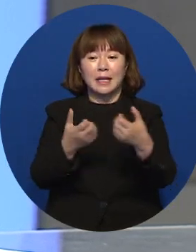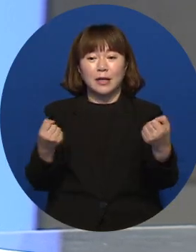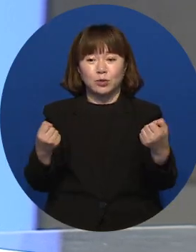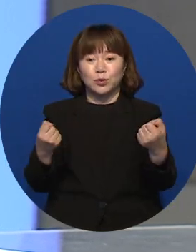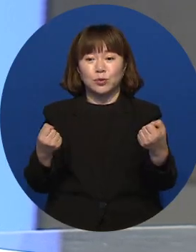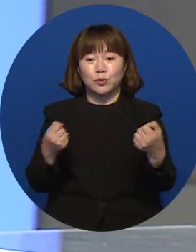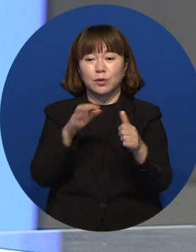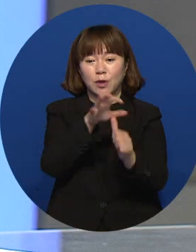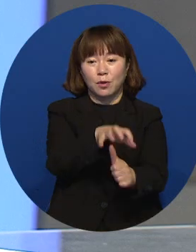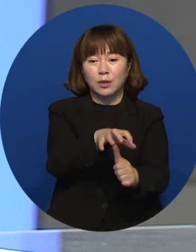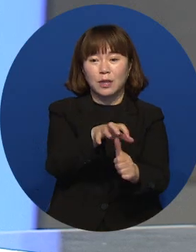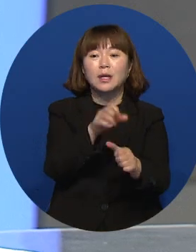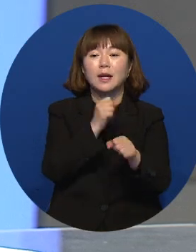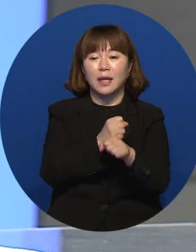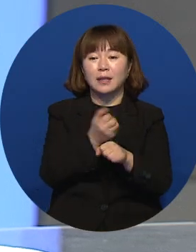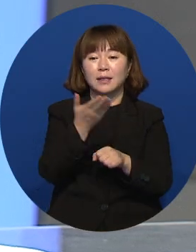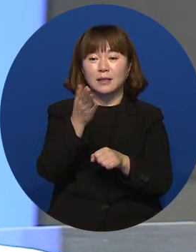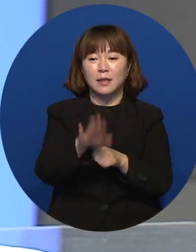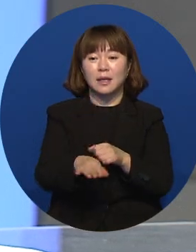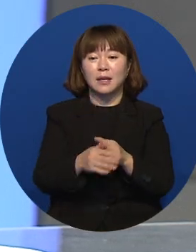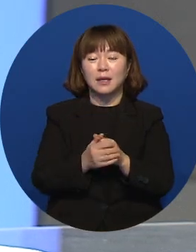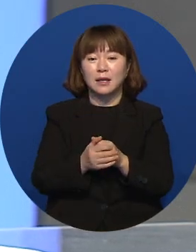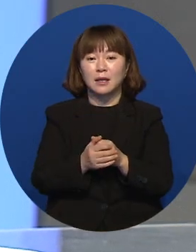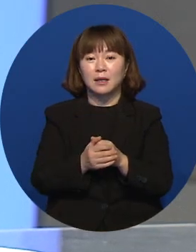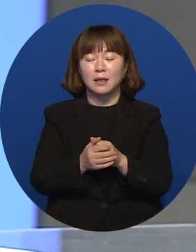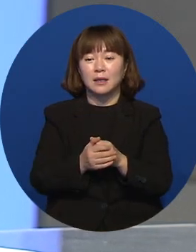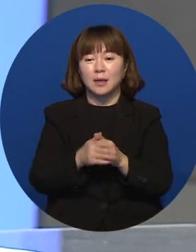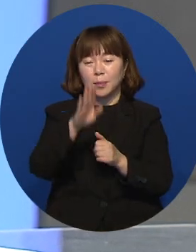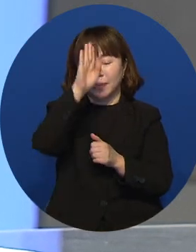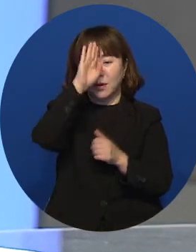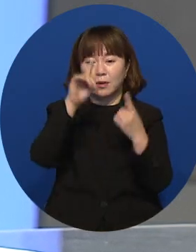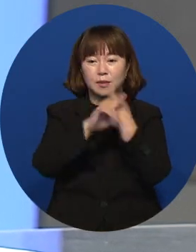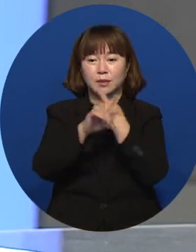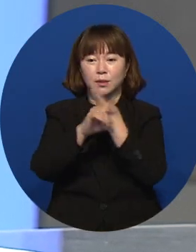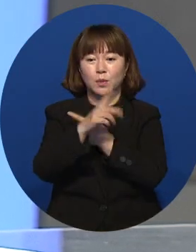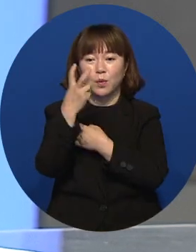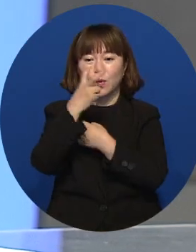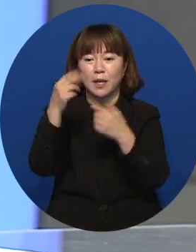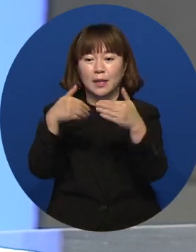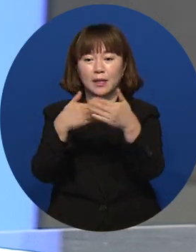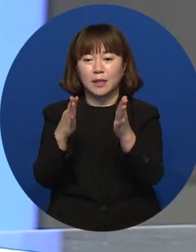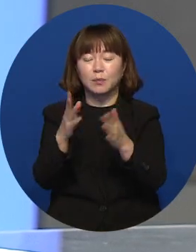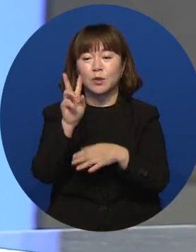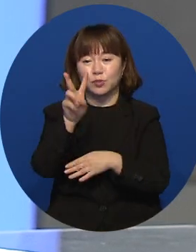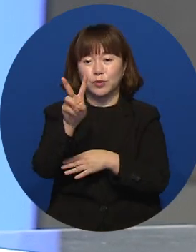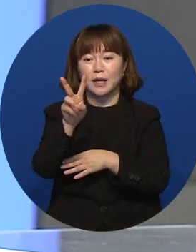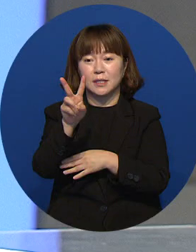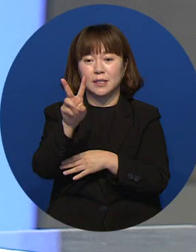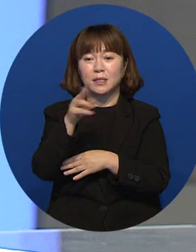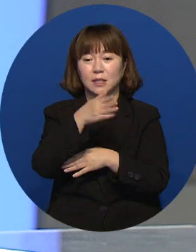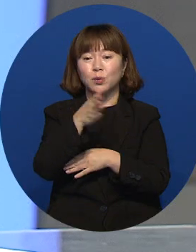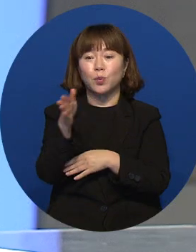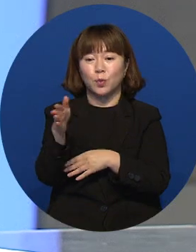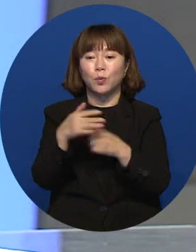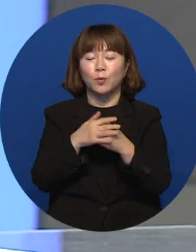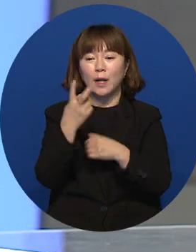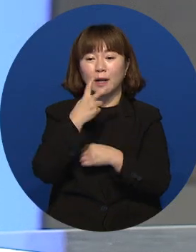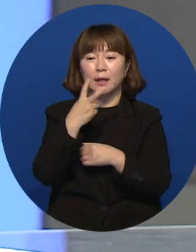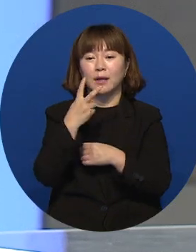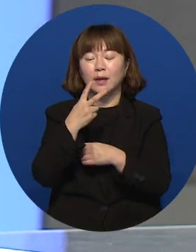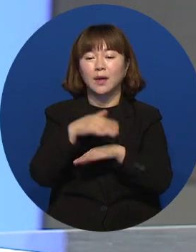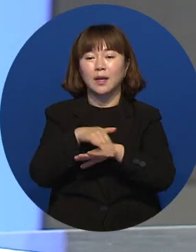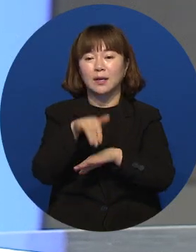관리 번 의지를 운영을 했는데 거기에다 치료 관리 팀 해서 이렇게 드 두 가지로 운영을 하는 걸로 알고 있구요 그래서 제 퇴치 료